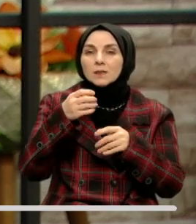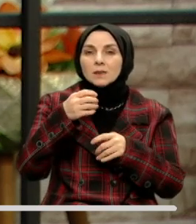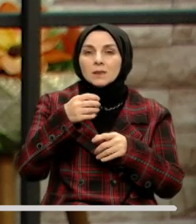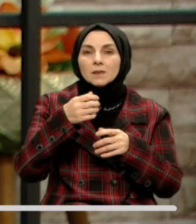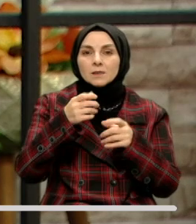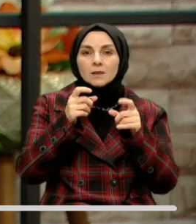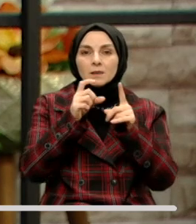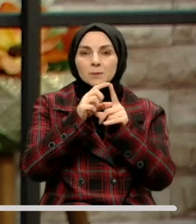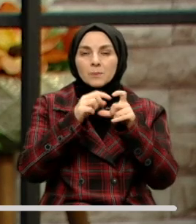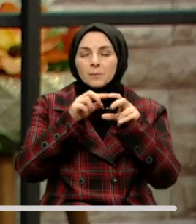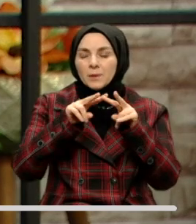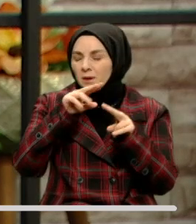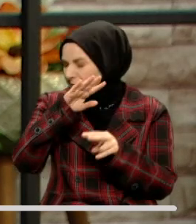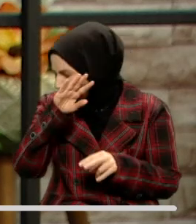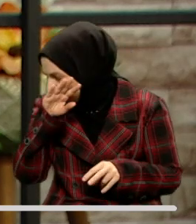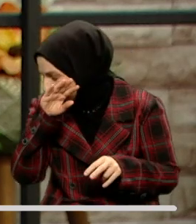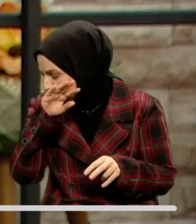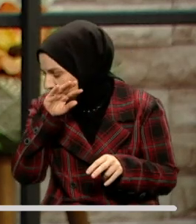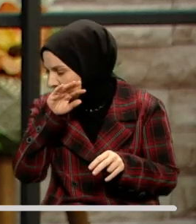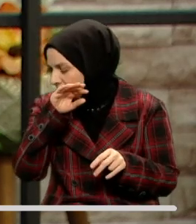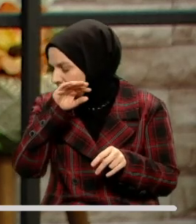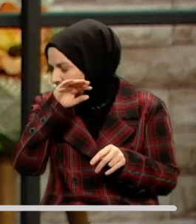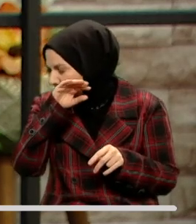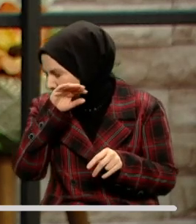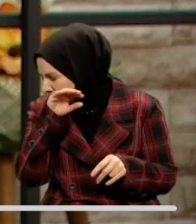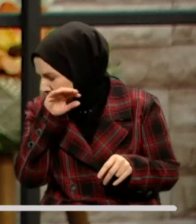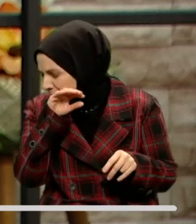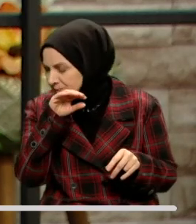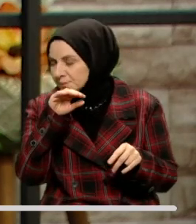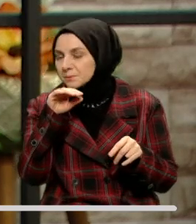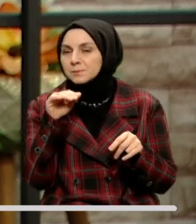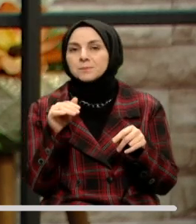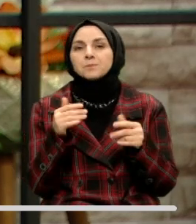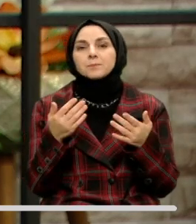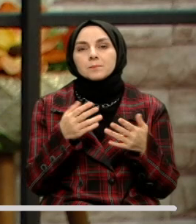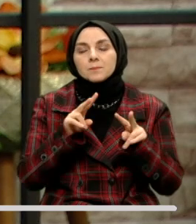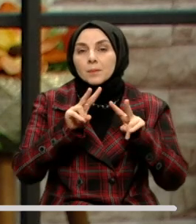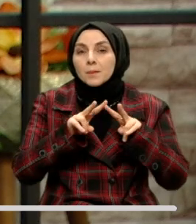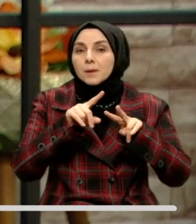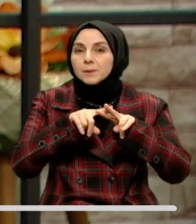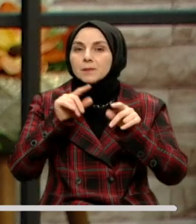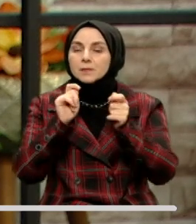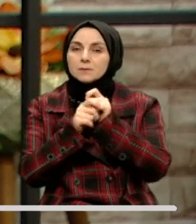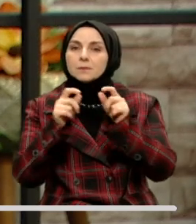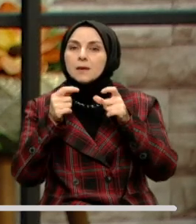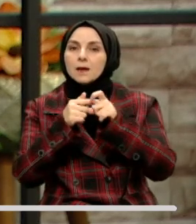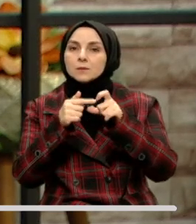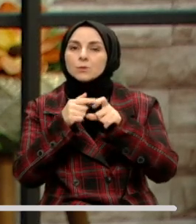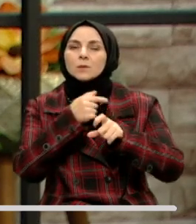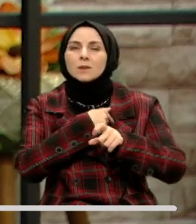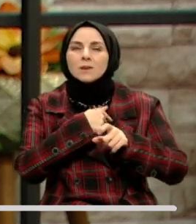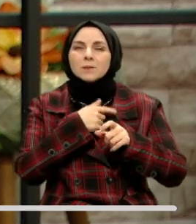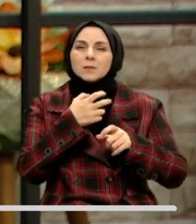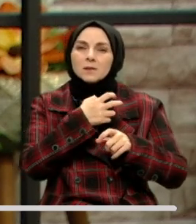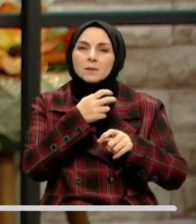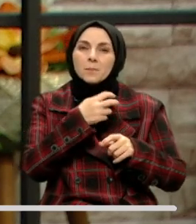yavaş yavaş. İşte Mehmet Akif Ersoy'un da kalbi Allah sevgisiyle yangın yeri. Peygamber